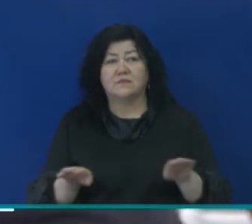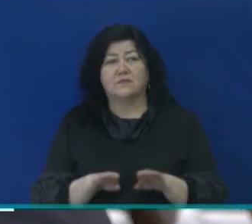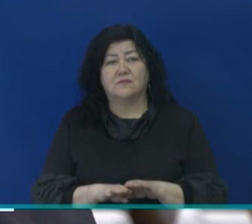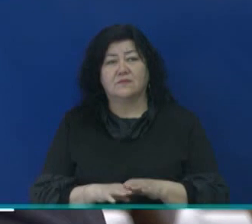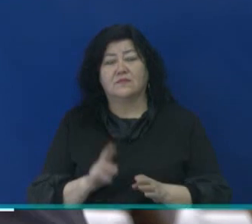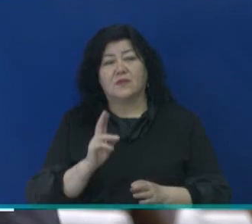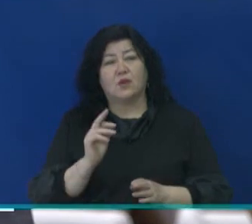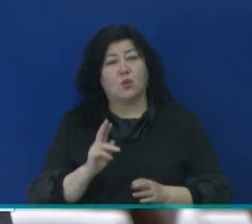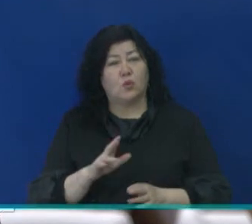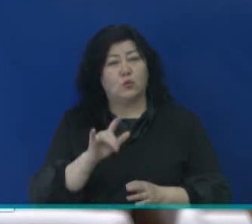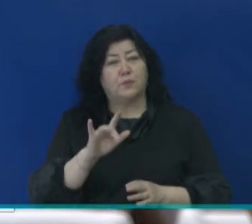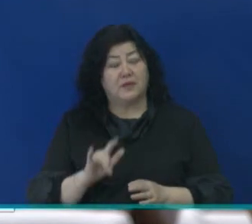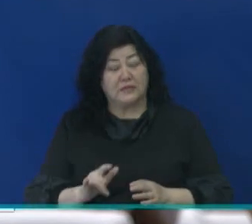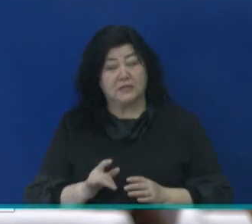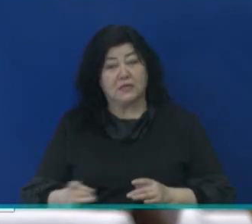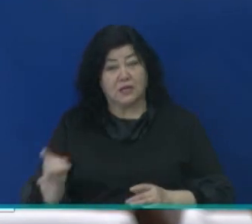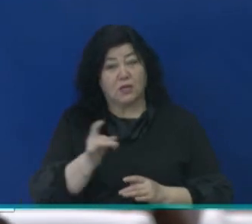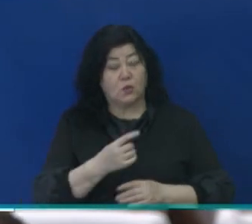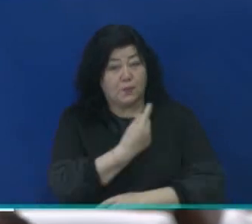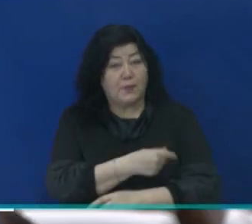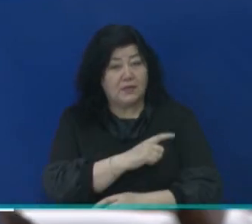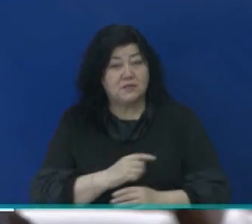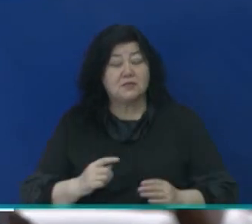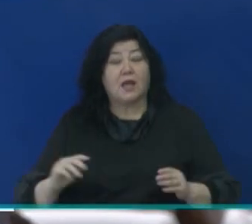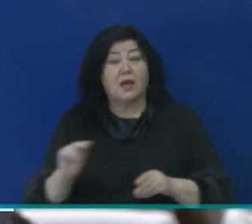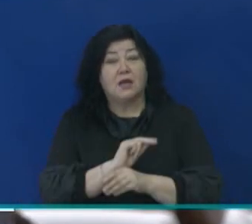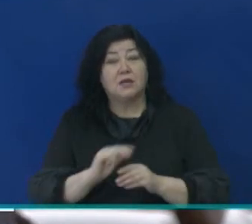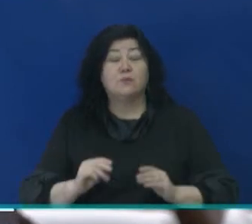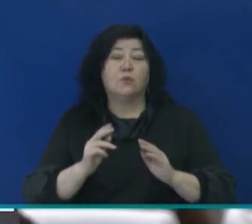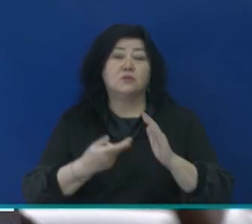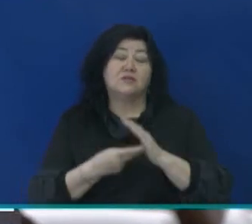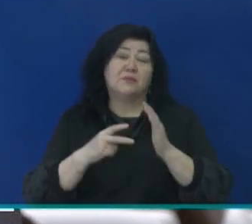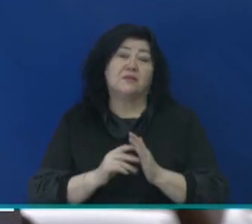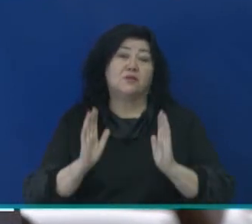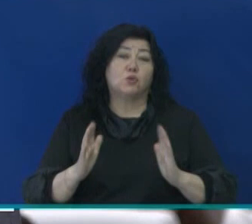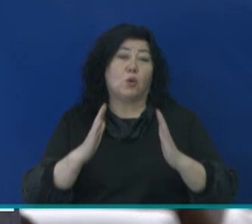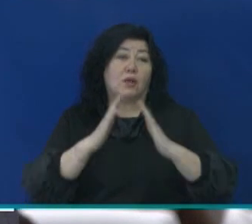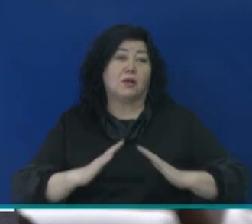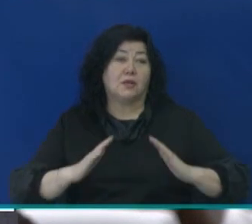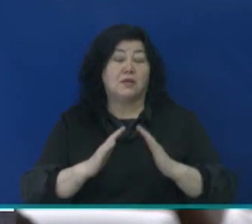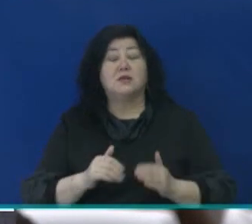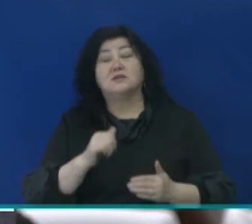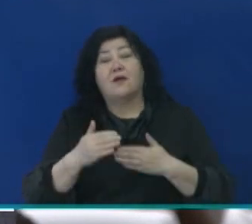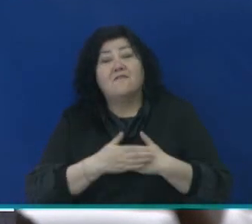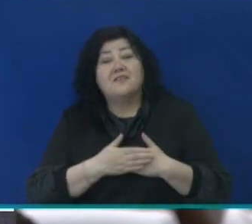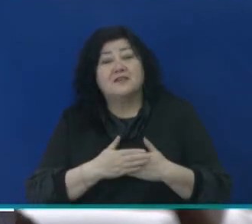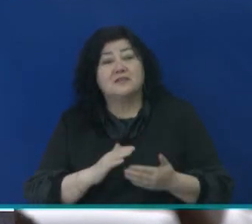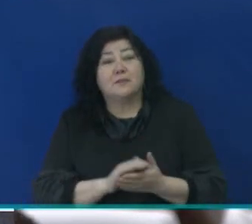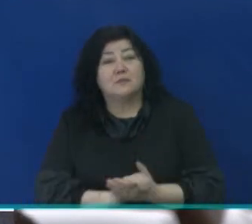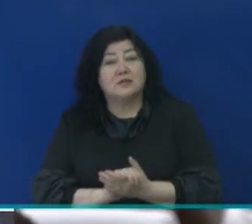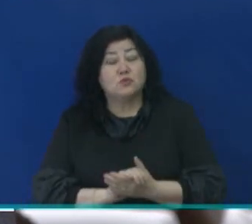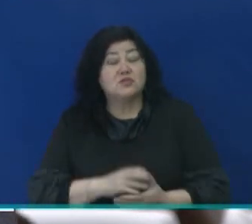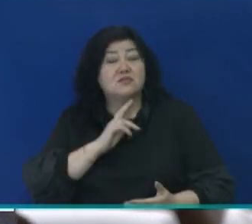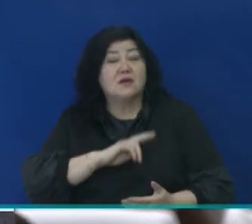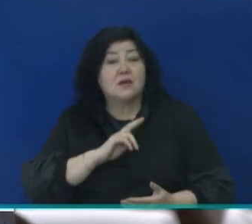Көкпекті аудандық ауруханасының шатырын жөндеу қарастырылған. Денсаулық сақтау басқармасы бұл тұрғыда Көкпекті ауданы әкімдігімен тығыз байланыста және тұрақты байланыста жұмыс